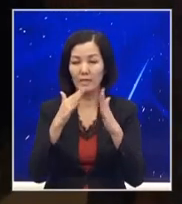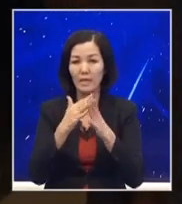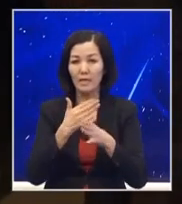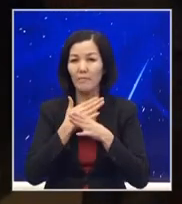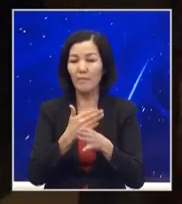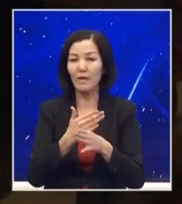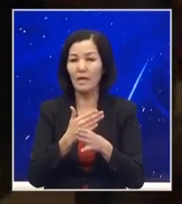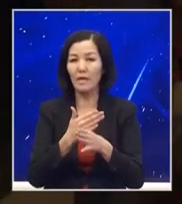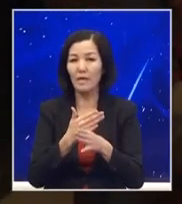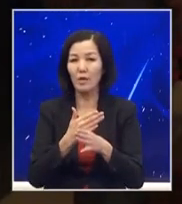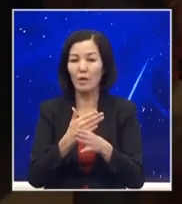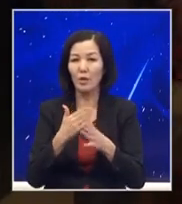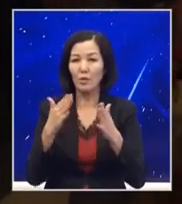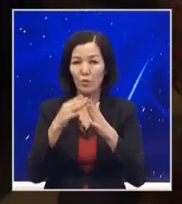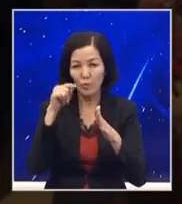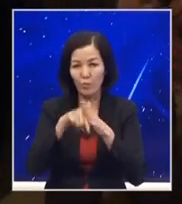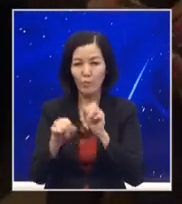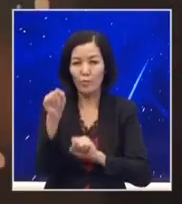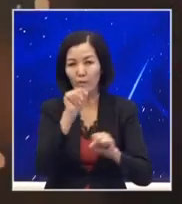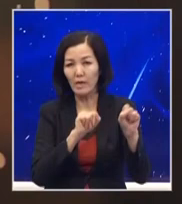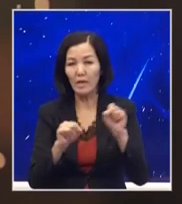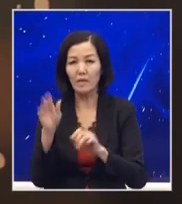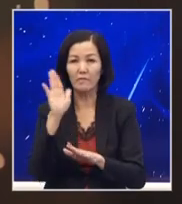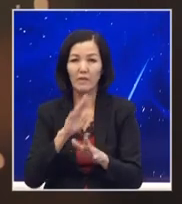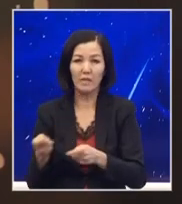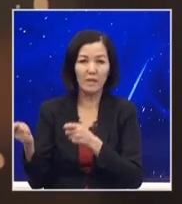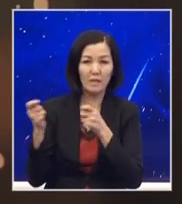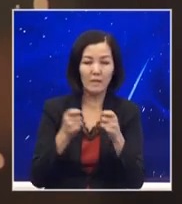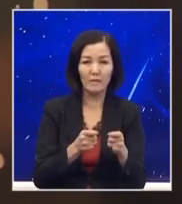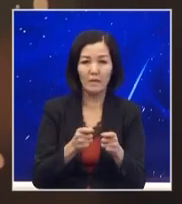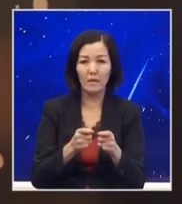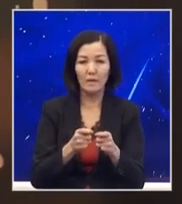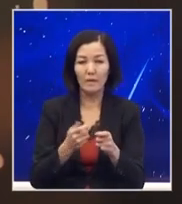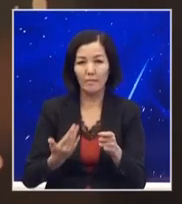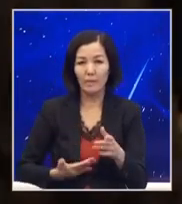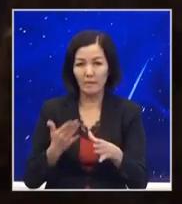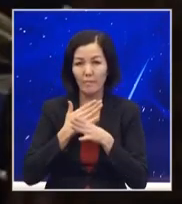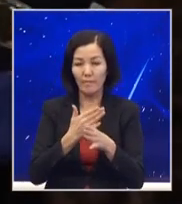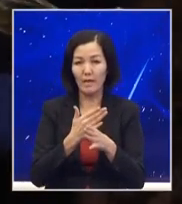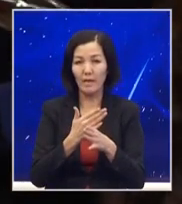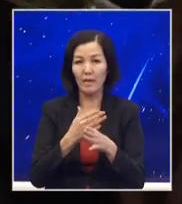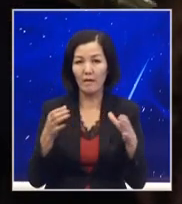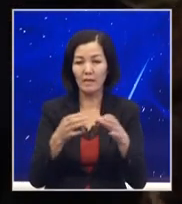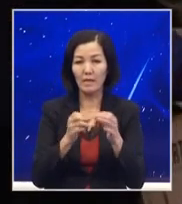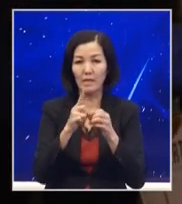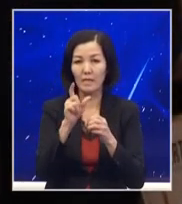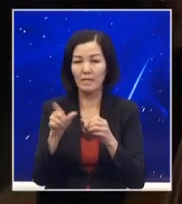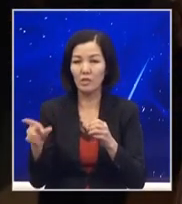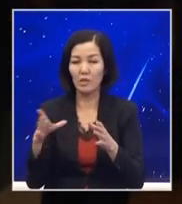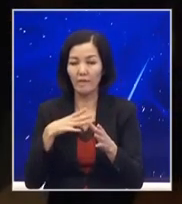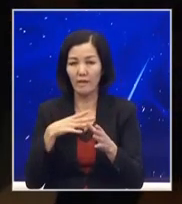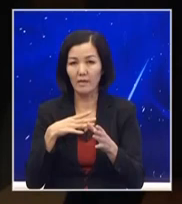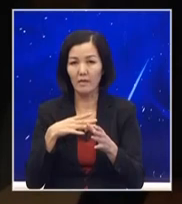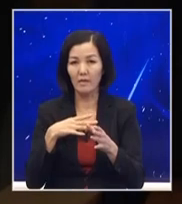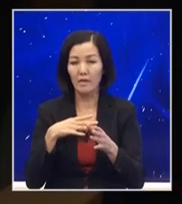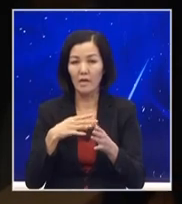помогали им, в доме убирались, воду таскали, домашние работы делали, помогали все. У нас в отряде было 11 человек.